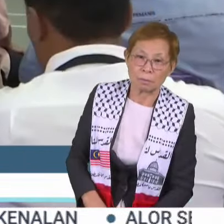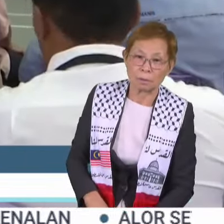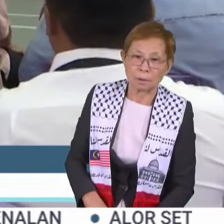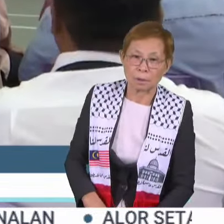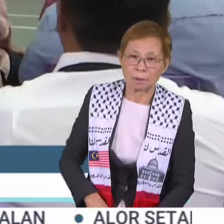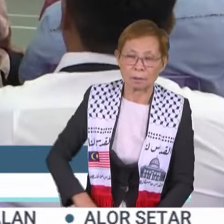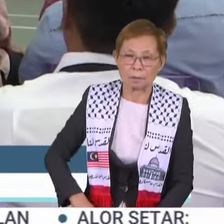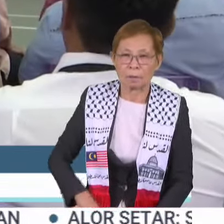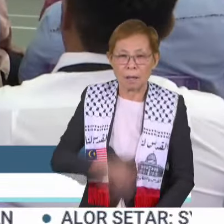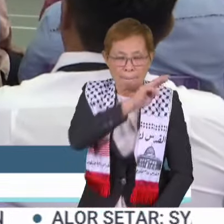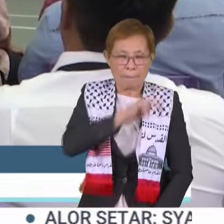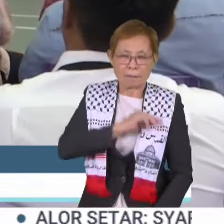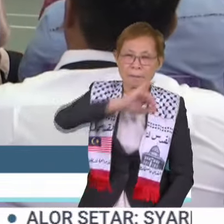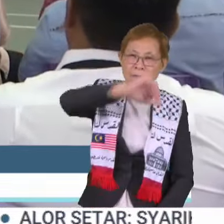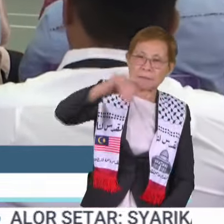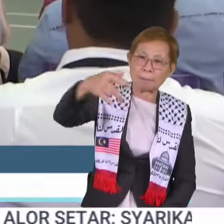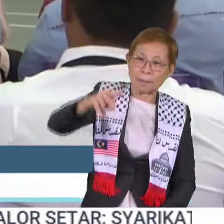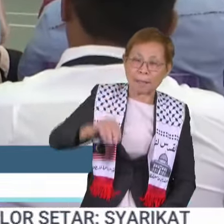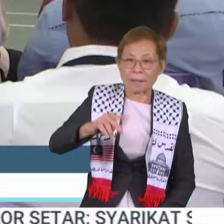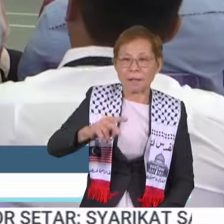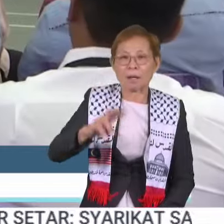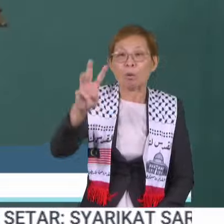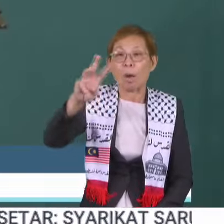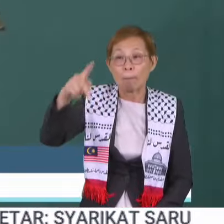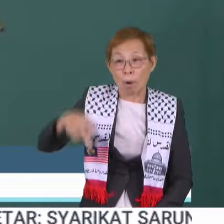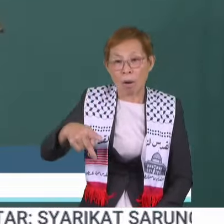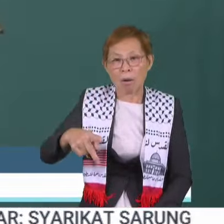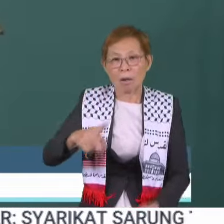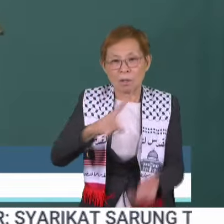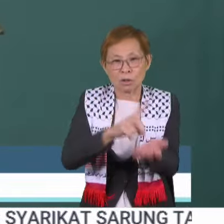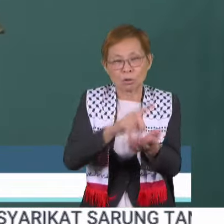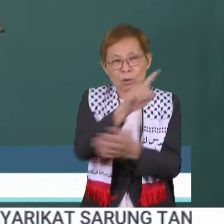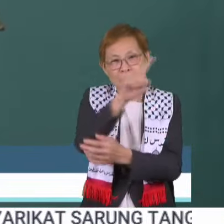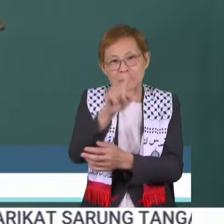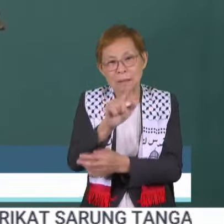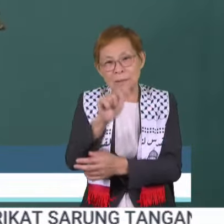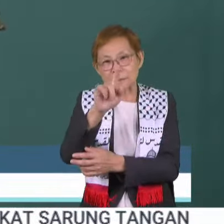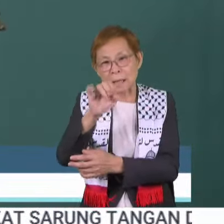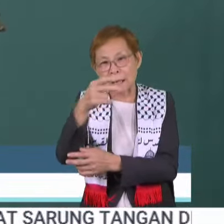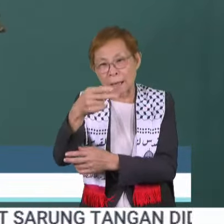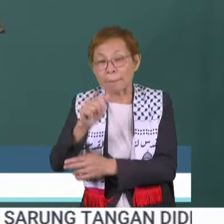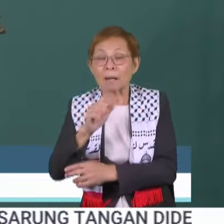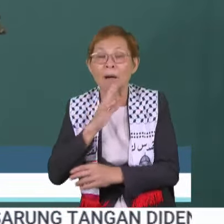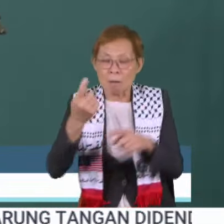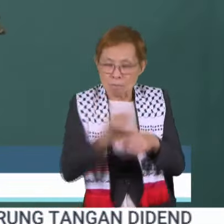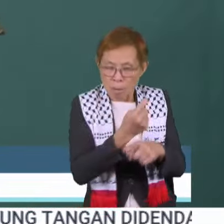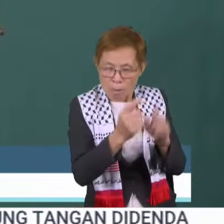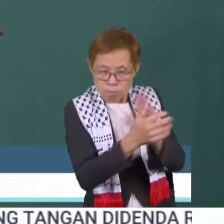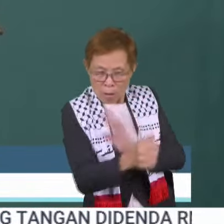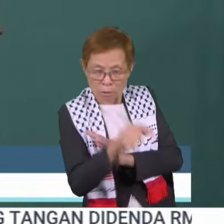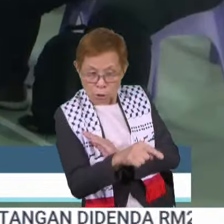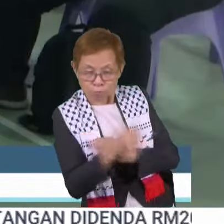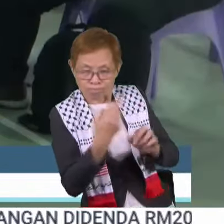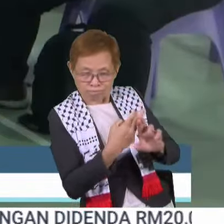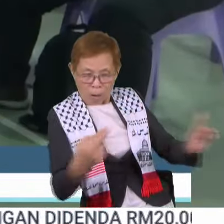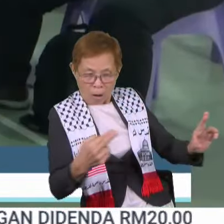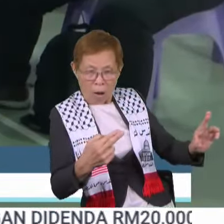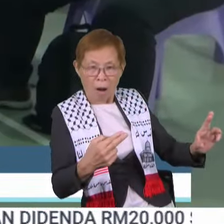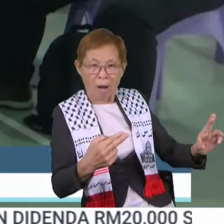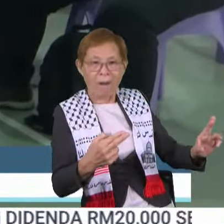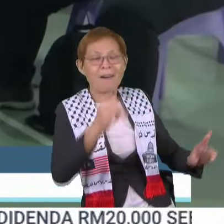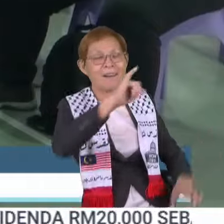berkenaan menteri di jabatan Perdana Menteri wilayah Persekutuan Dr zaliha Mustafa berkata latihan kemahiran itu disediakan